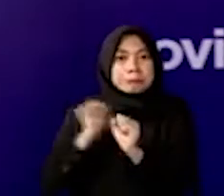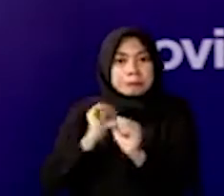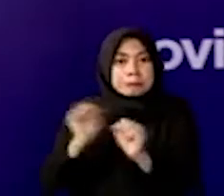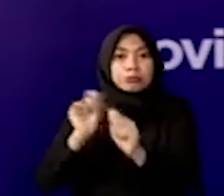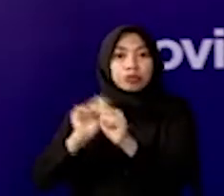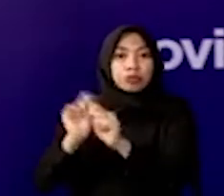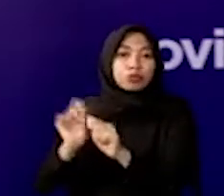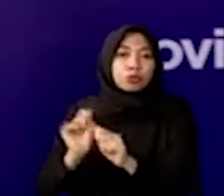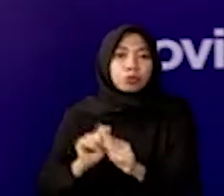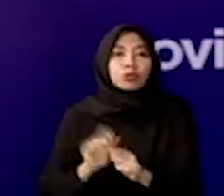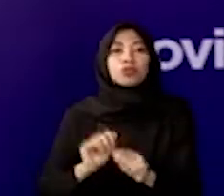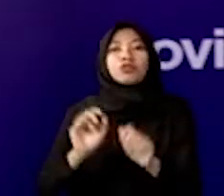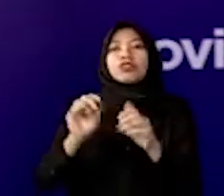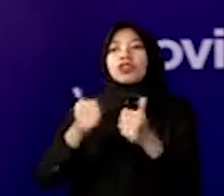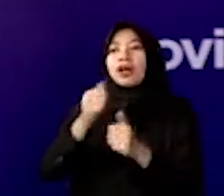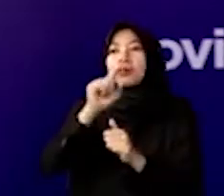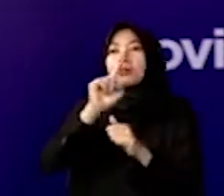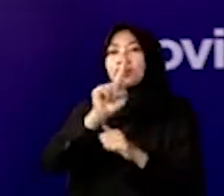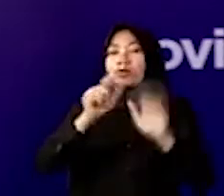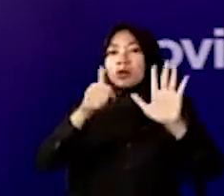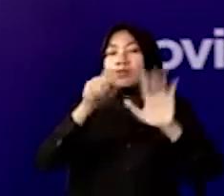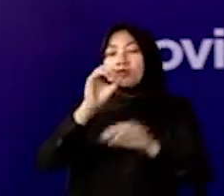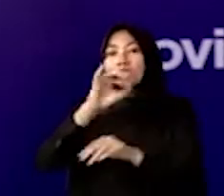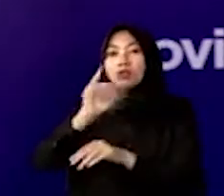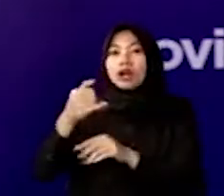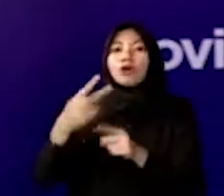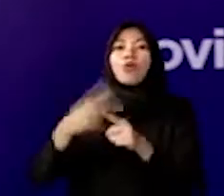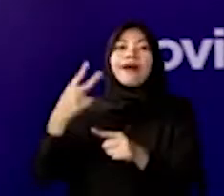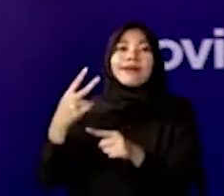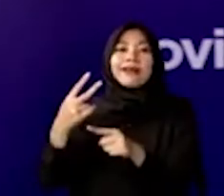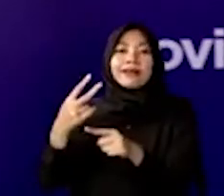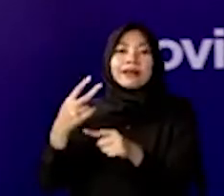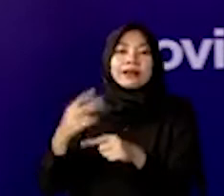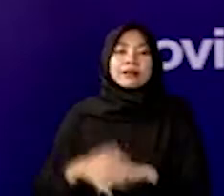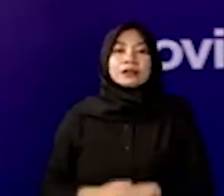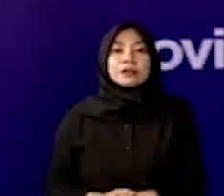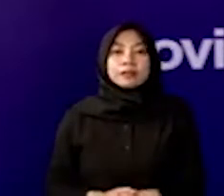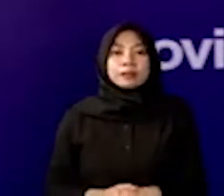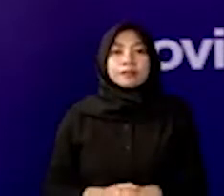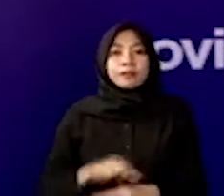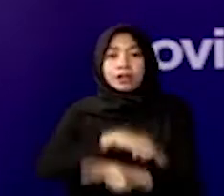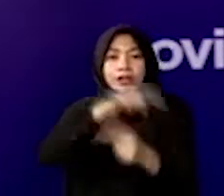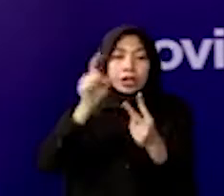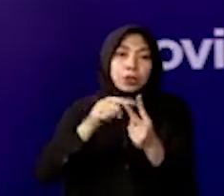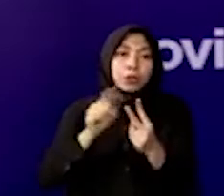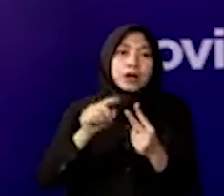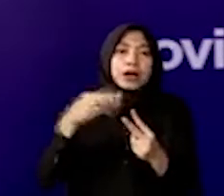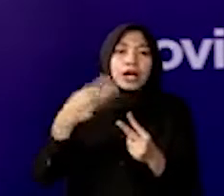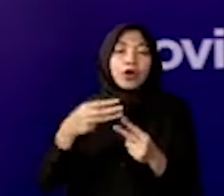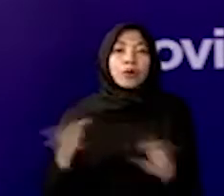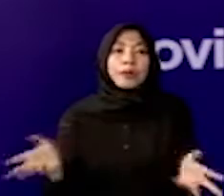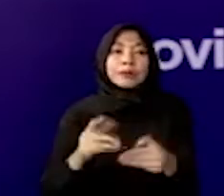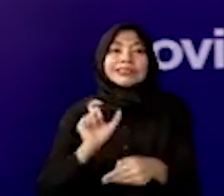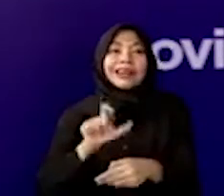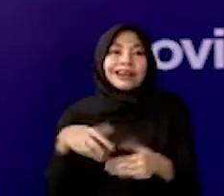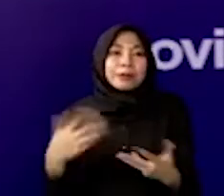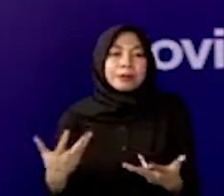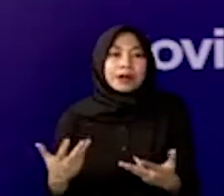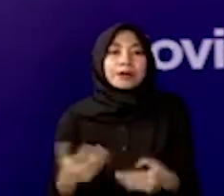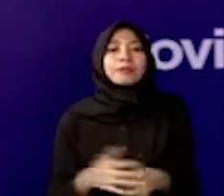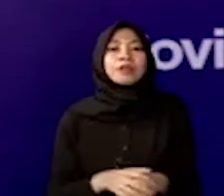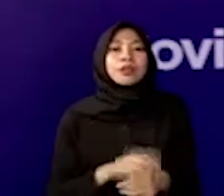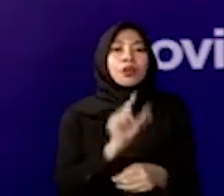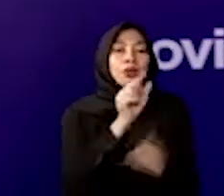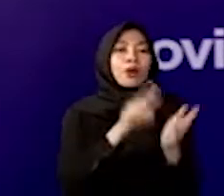untuk 160 juta donya dua kali kemudian pemulihan ekonomi dalam bentuk menggelontorkan eh